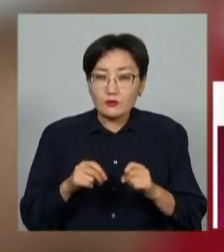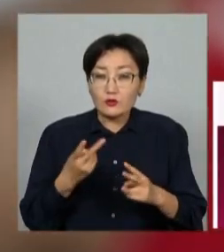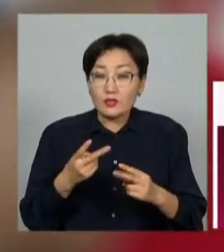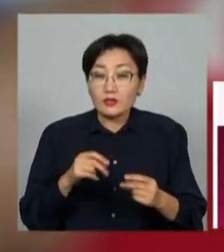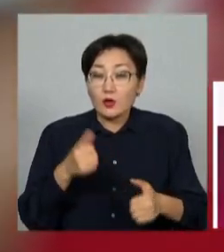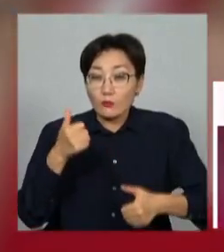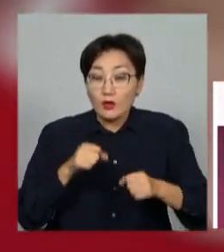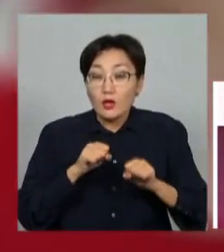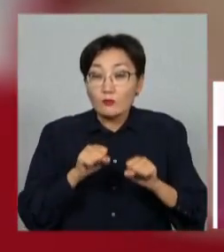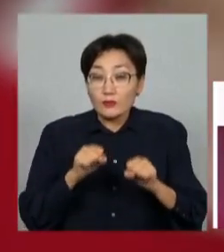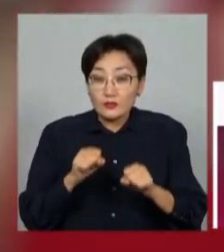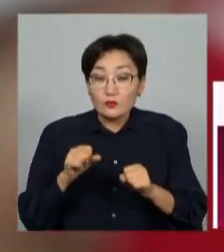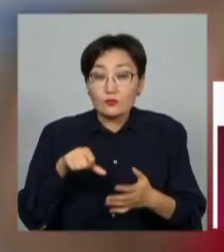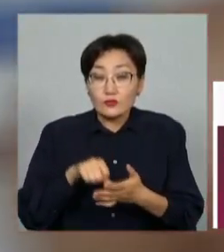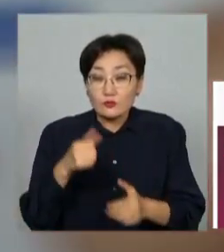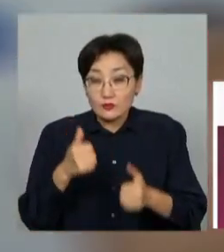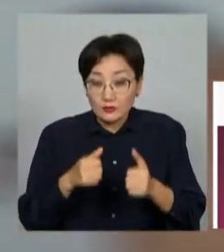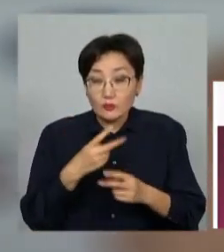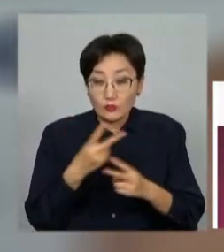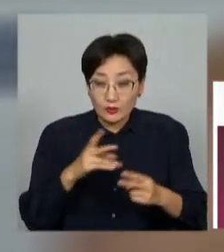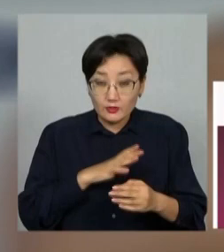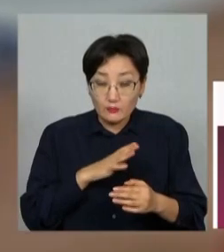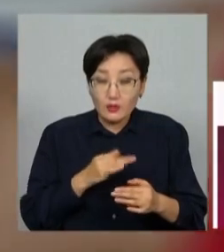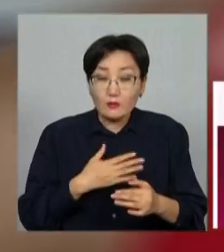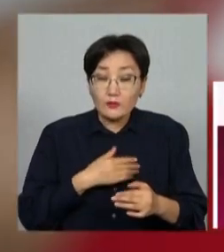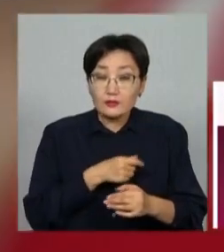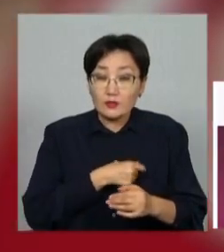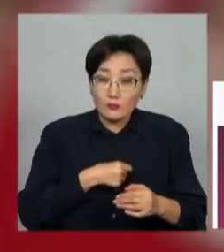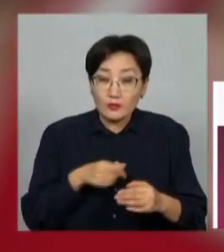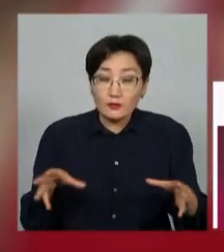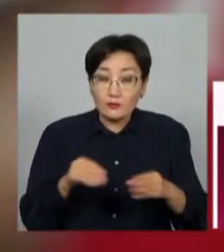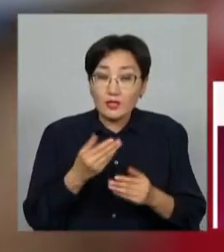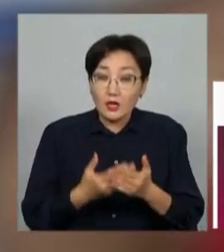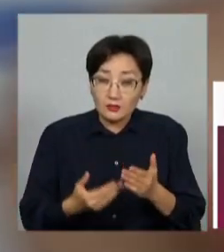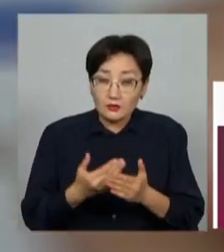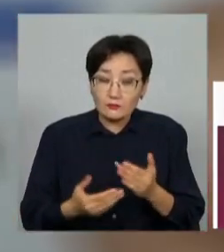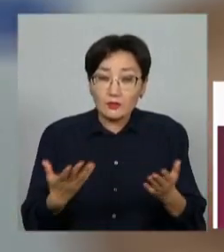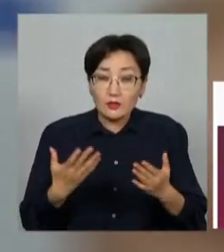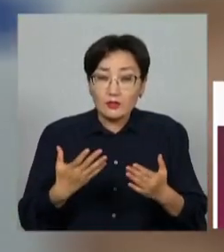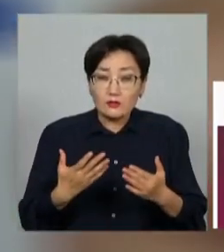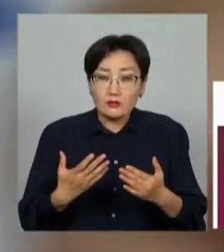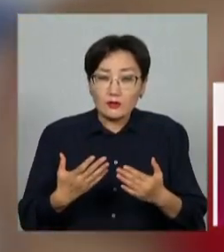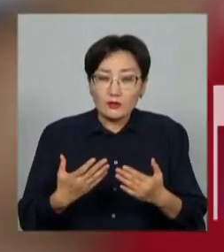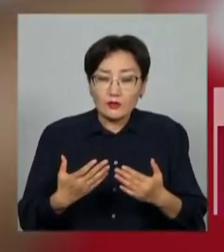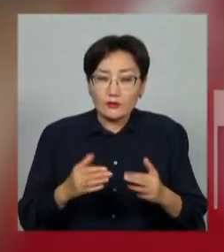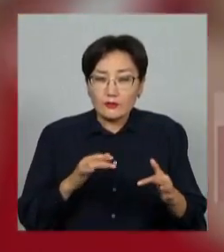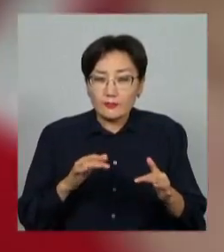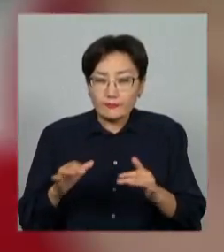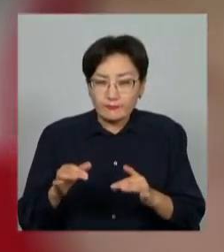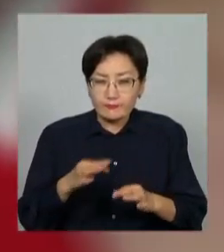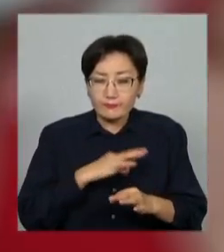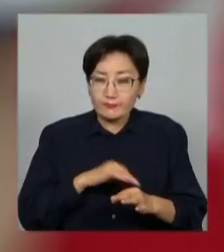қарадық. Бапкерлерімізден, басшы бапкерлерімен ақылдастық, қандай жаңа тактика